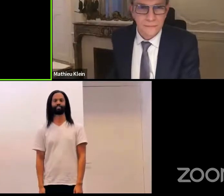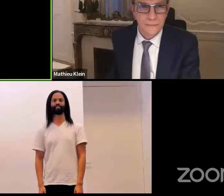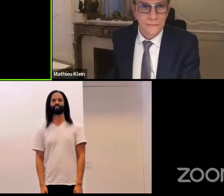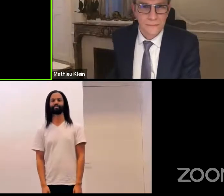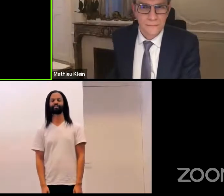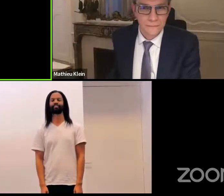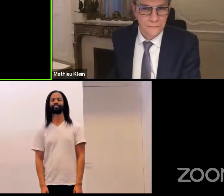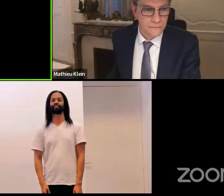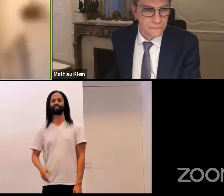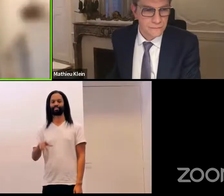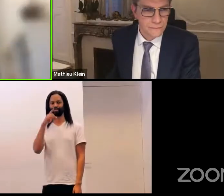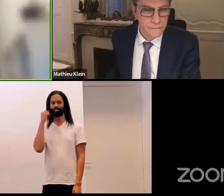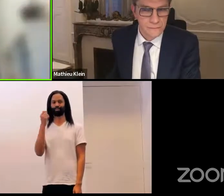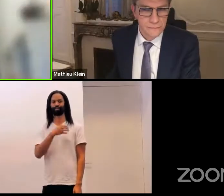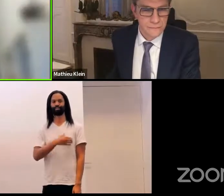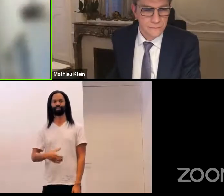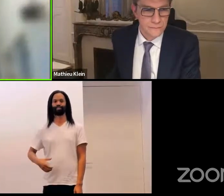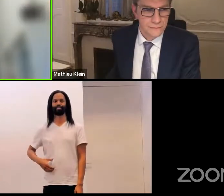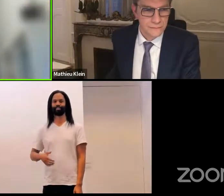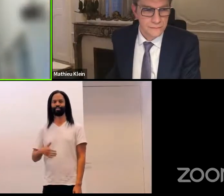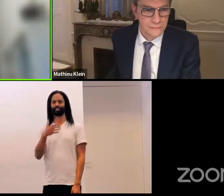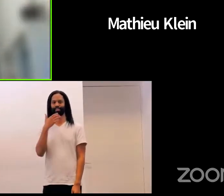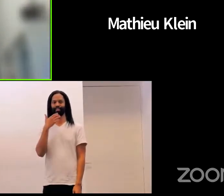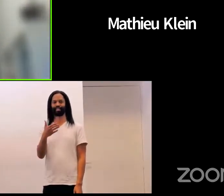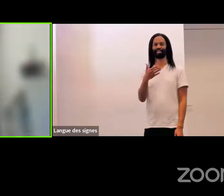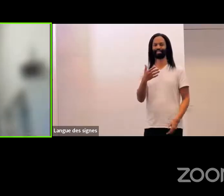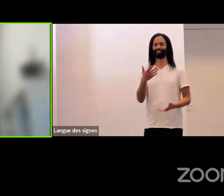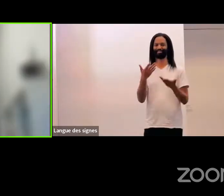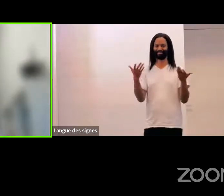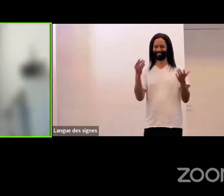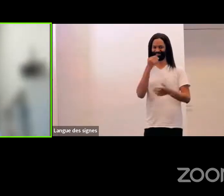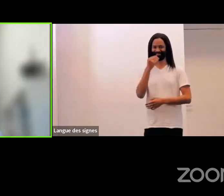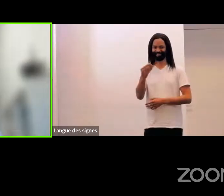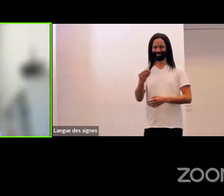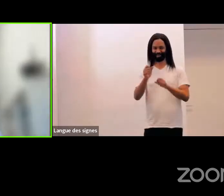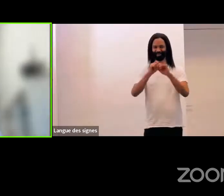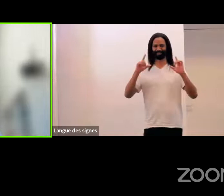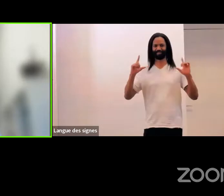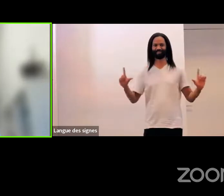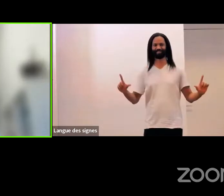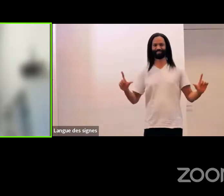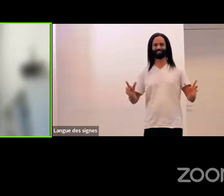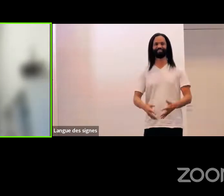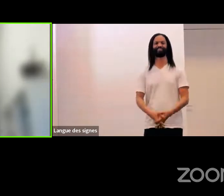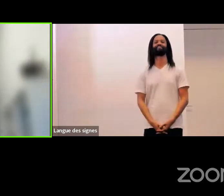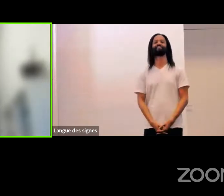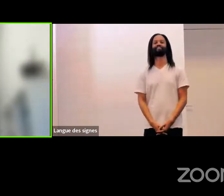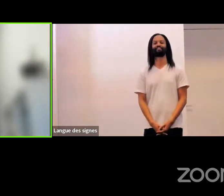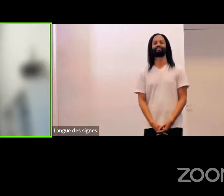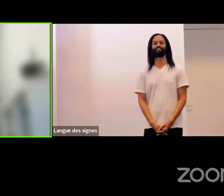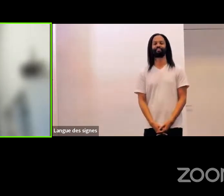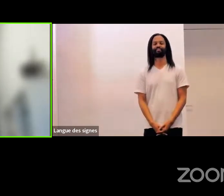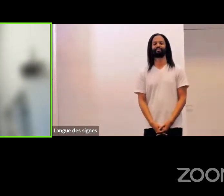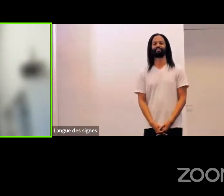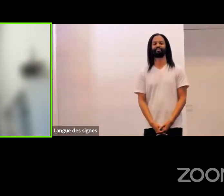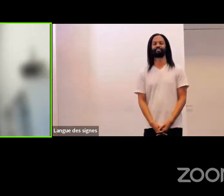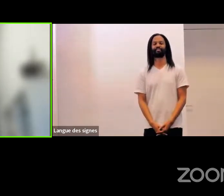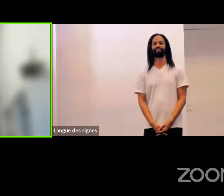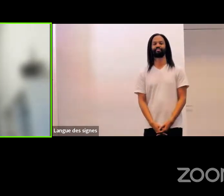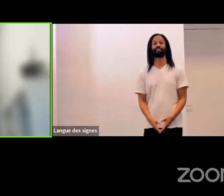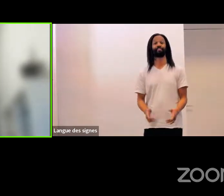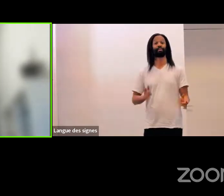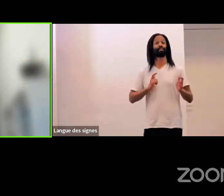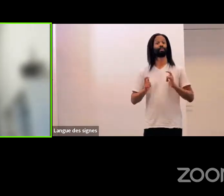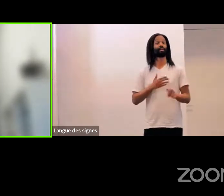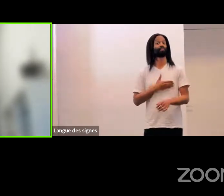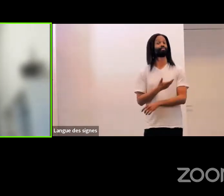Merci, monsieur le maire. Voilà. Très bien. Chers collègues, Des Hommes